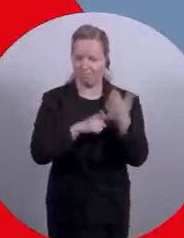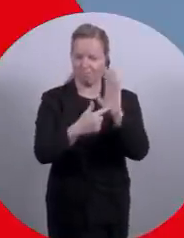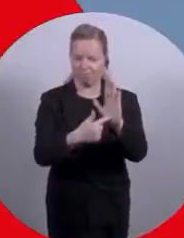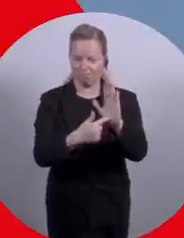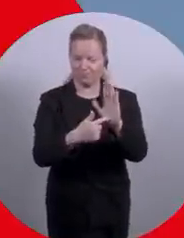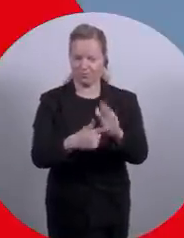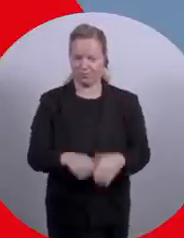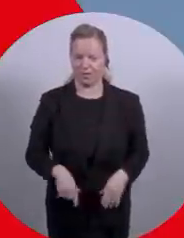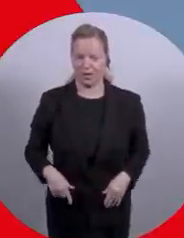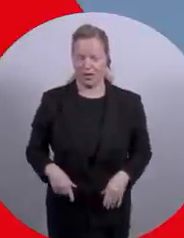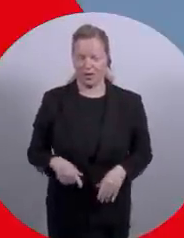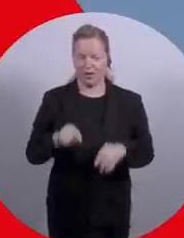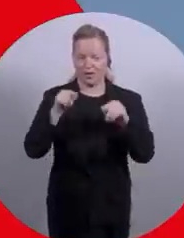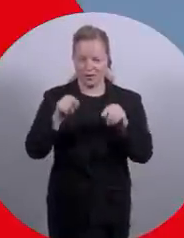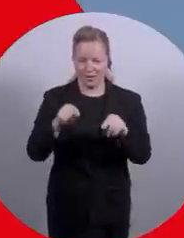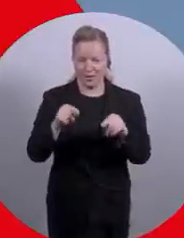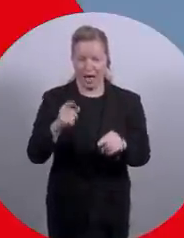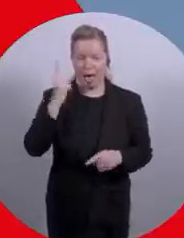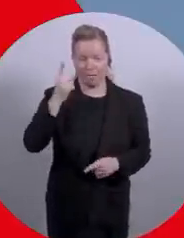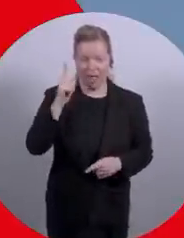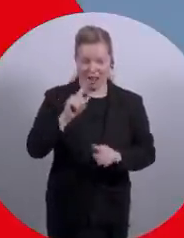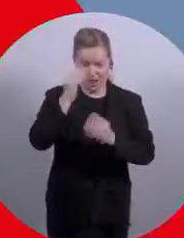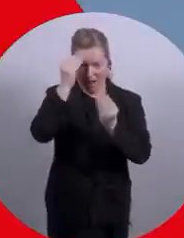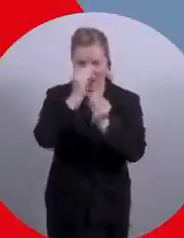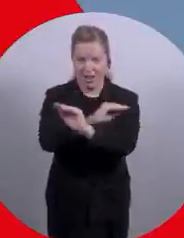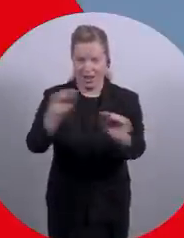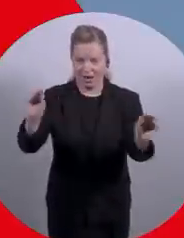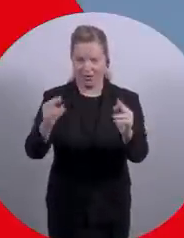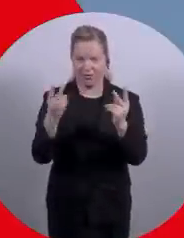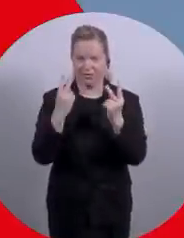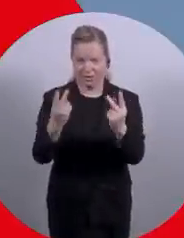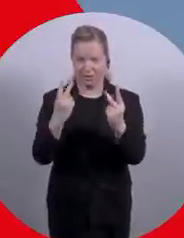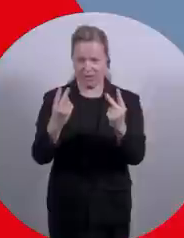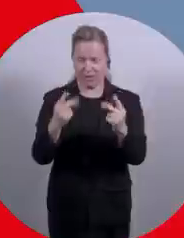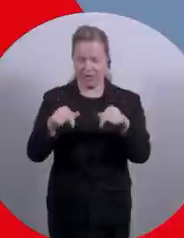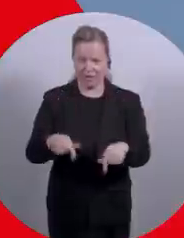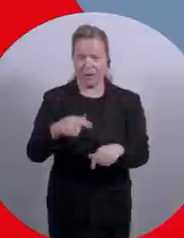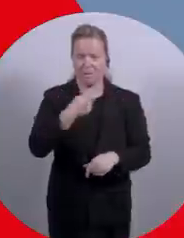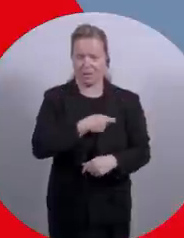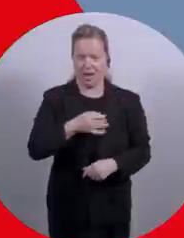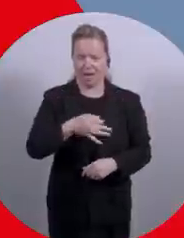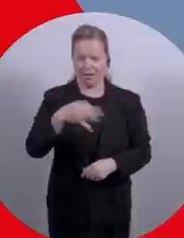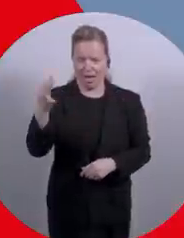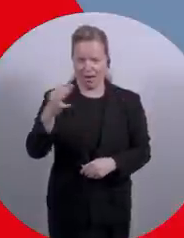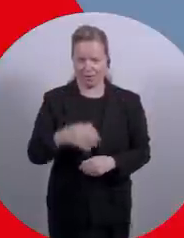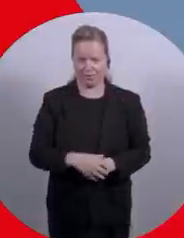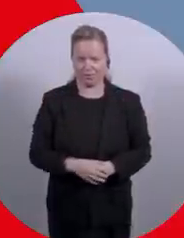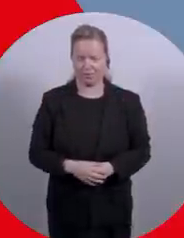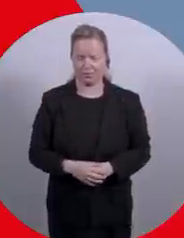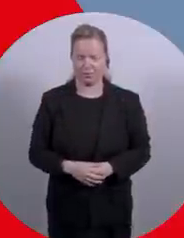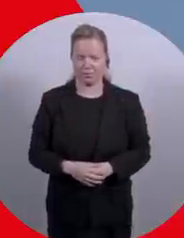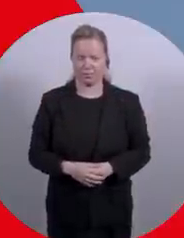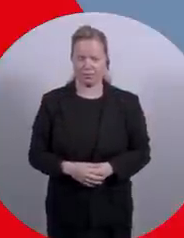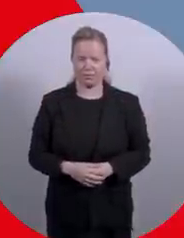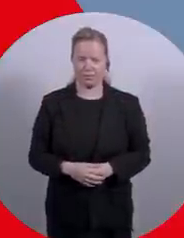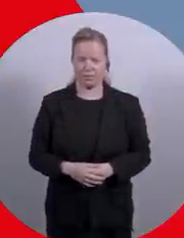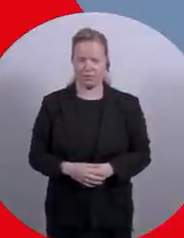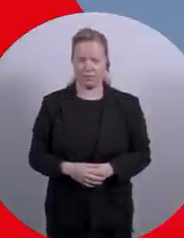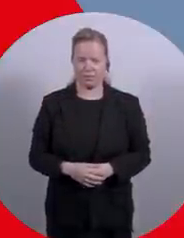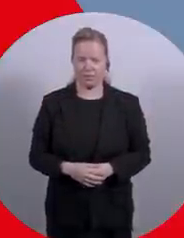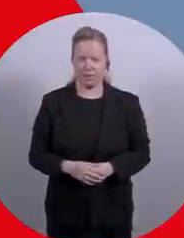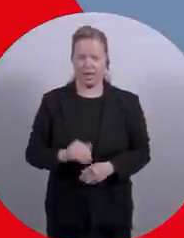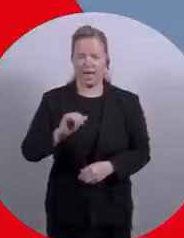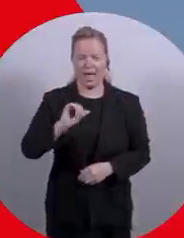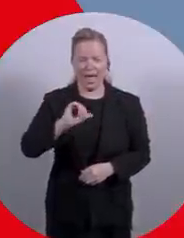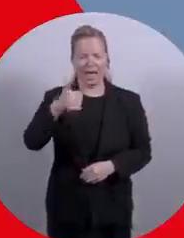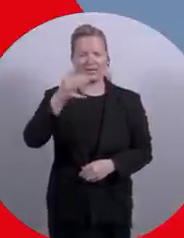gerade an diesem Parteitag diesen Appell auch so wichtig finde ich finde ihn so wichtig weil es nach dem Umgang mit der